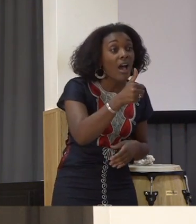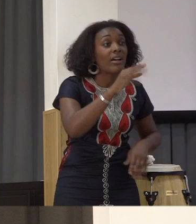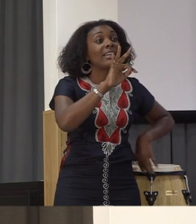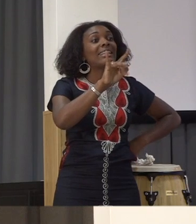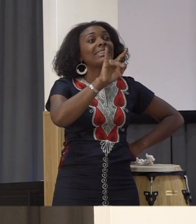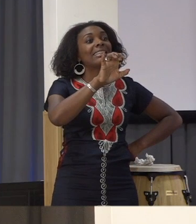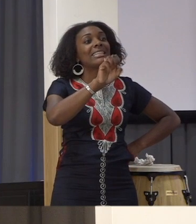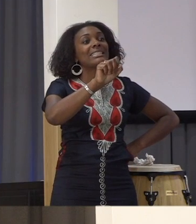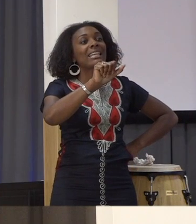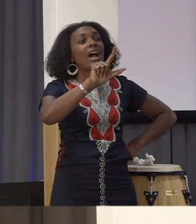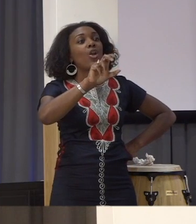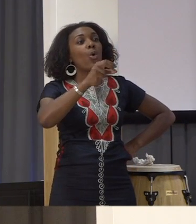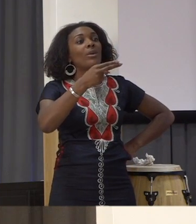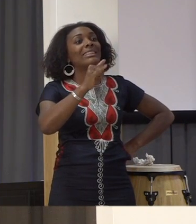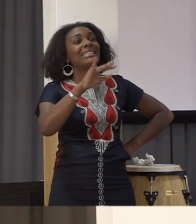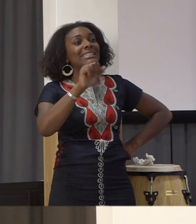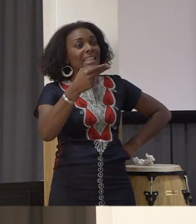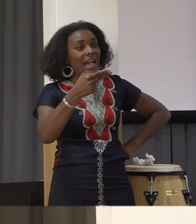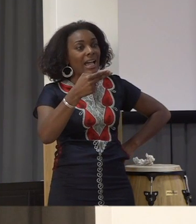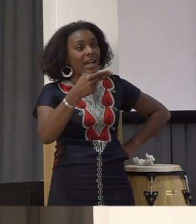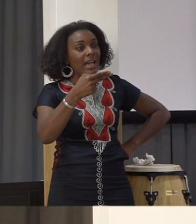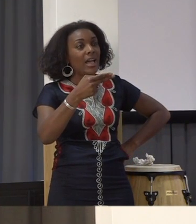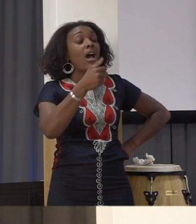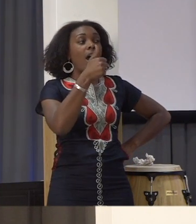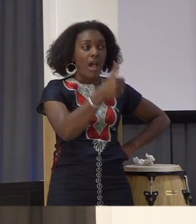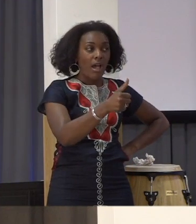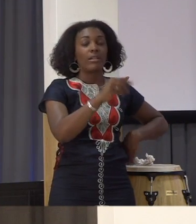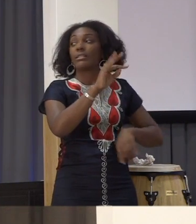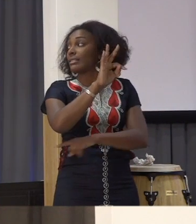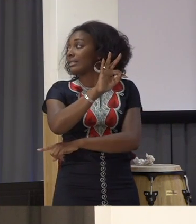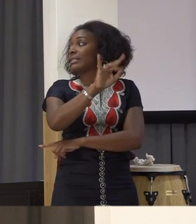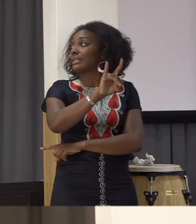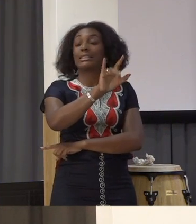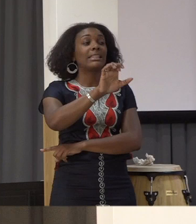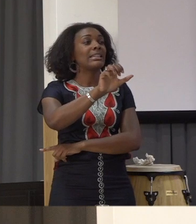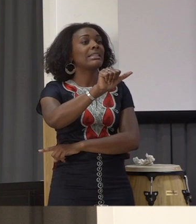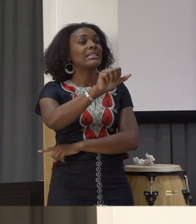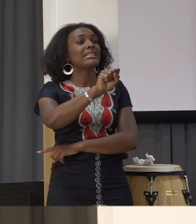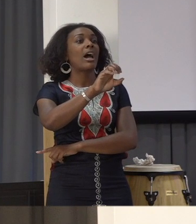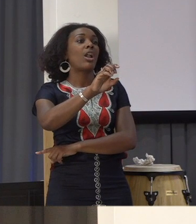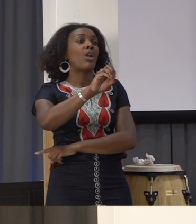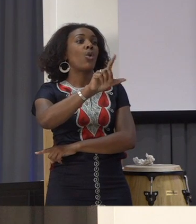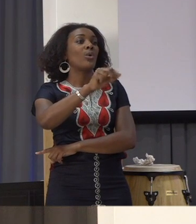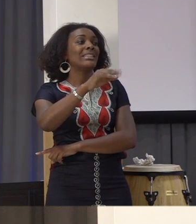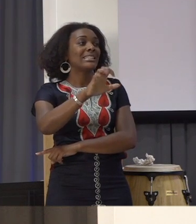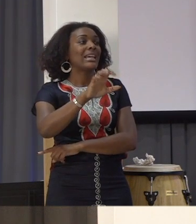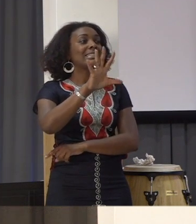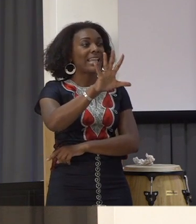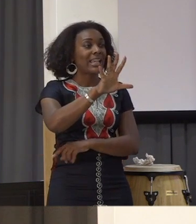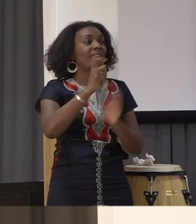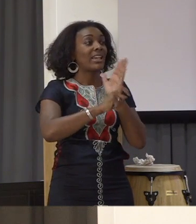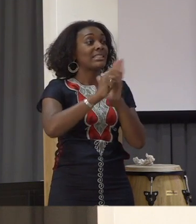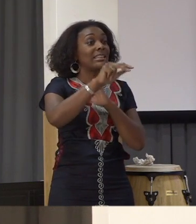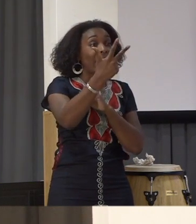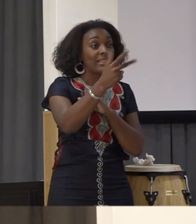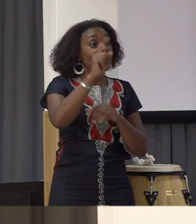Waouh, ça c'est dur. 1 Thessaloniciens 5, 16, soyez toujours joyeux. On a la même Bible, vous lisez la même chose que